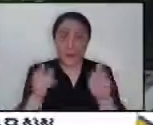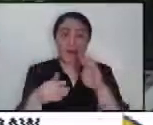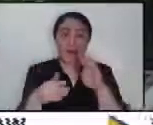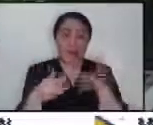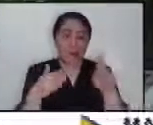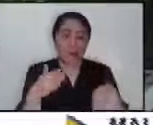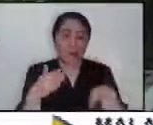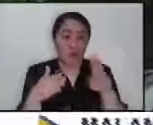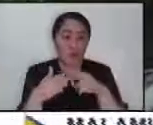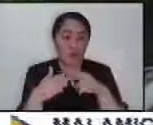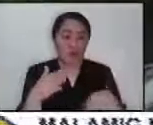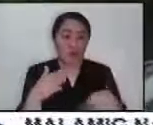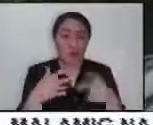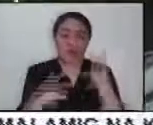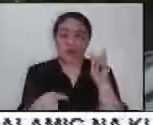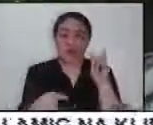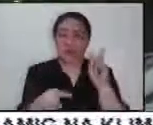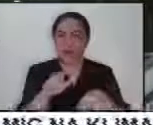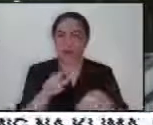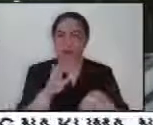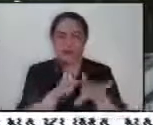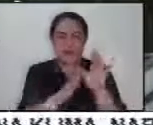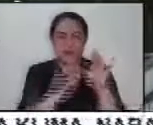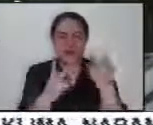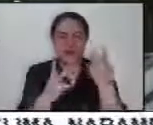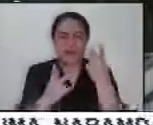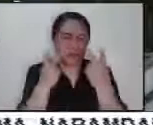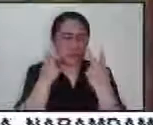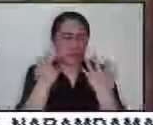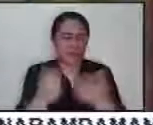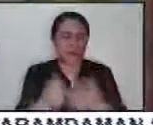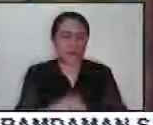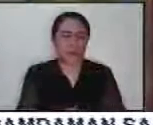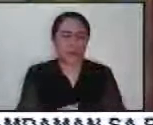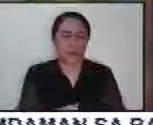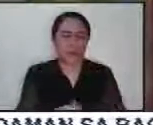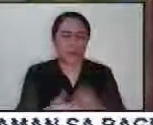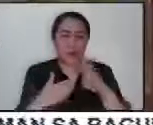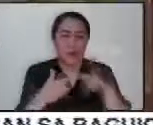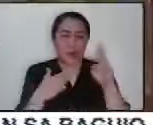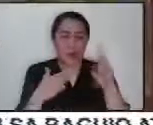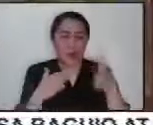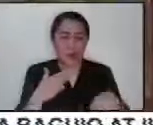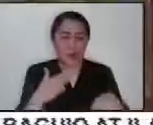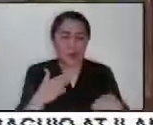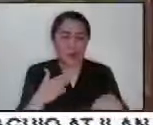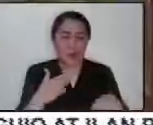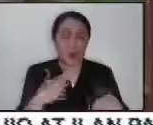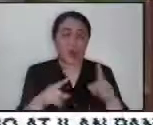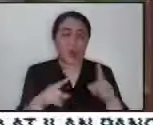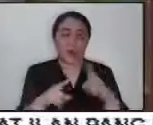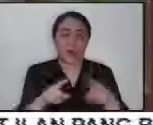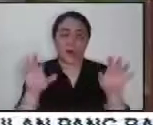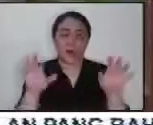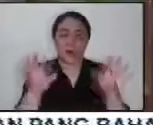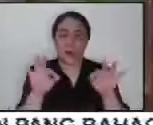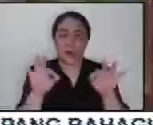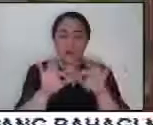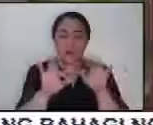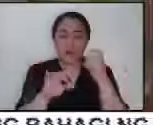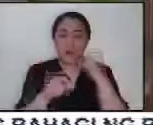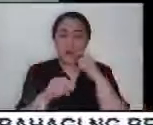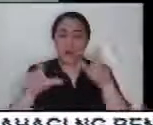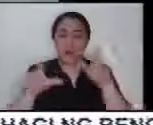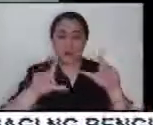Christine. Hanggat hindi pa tapos ang sariling investigasyon, sinabi ng NBI na hindi nila isinasantabi ang posibilidad na may